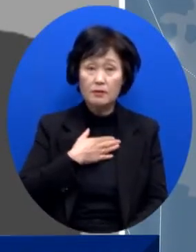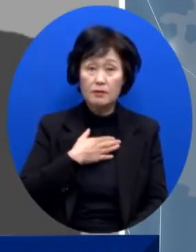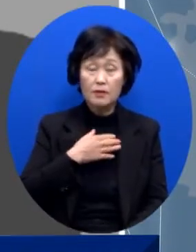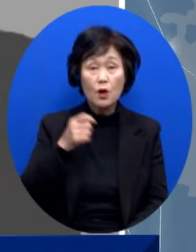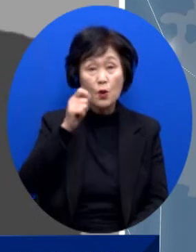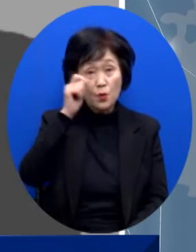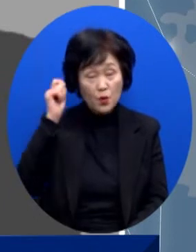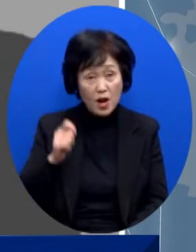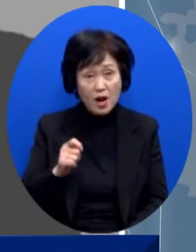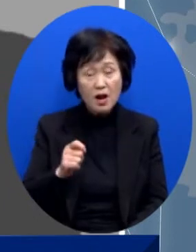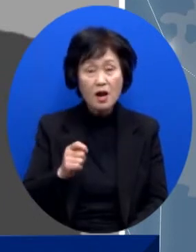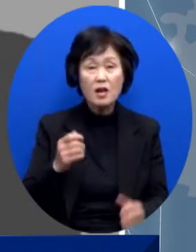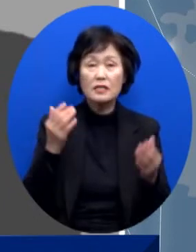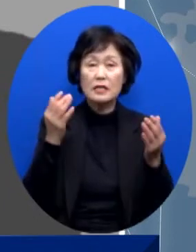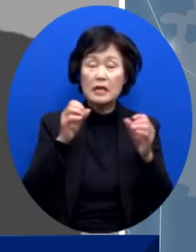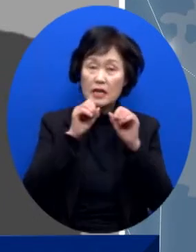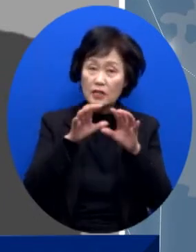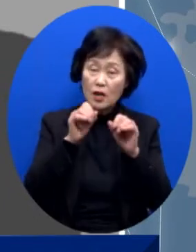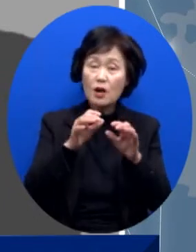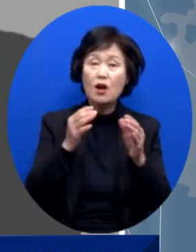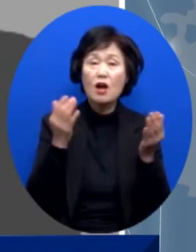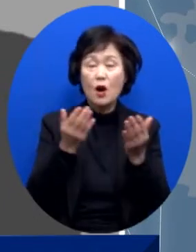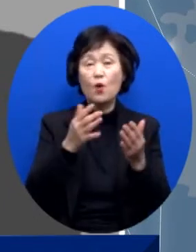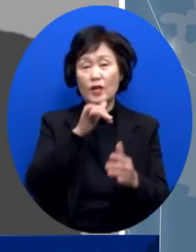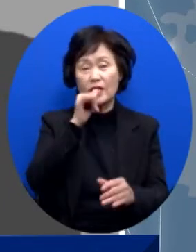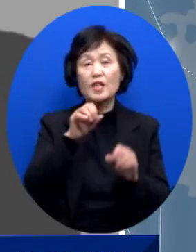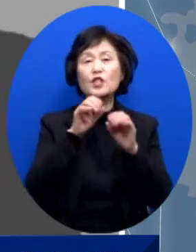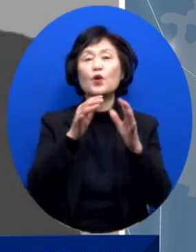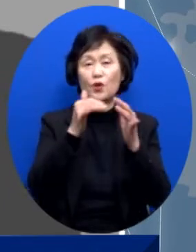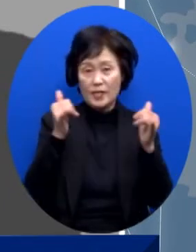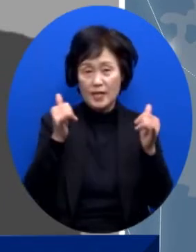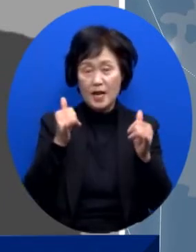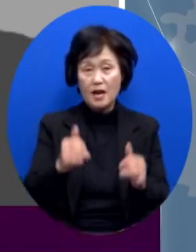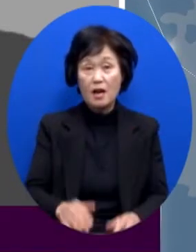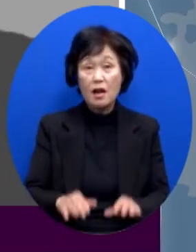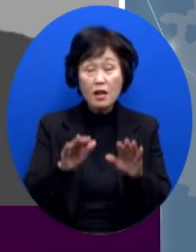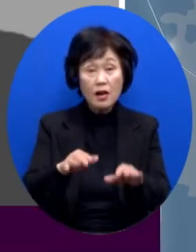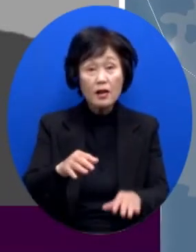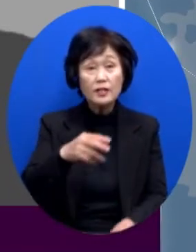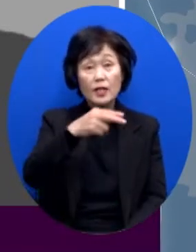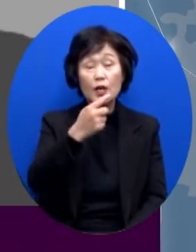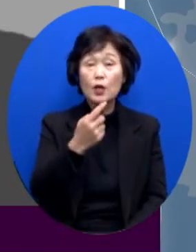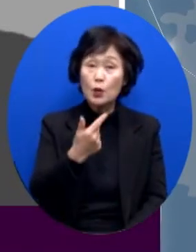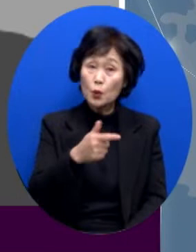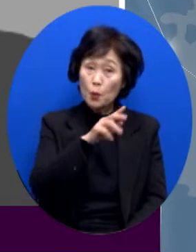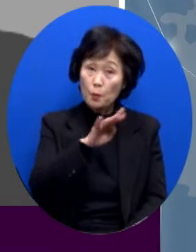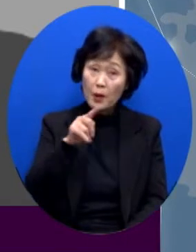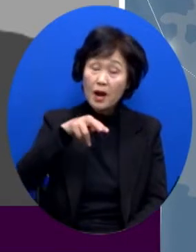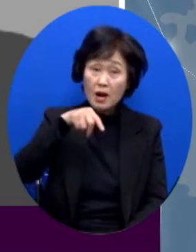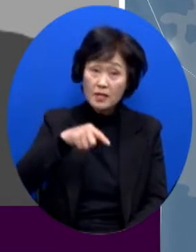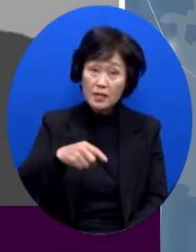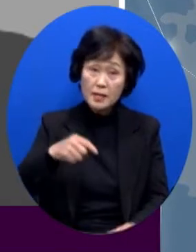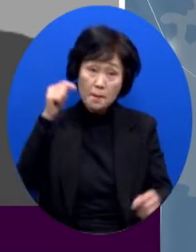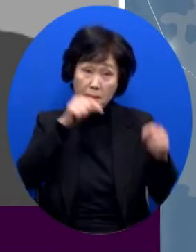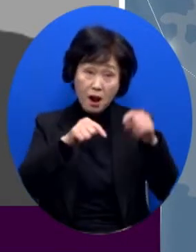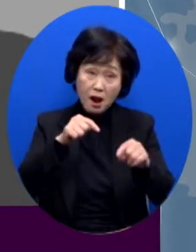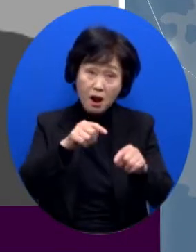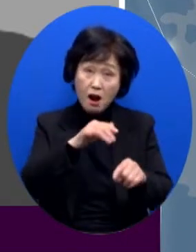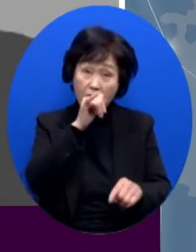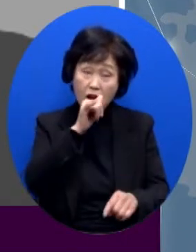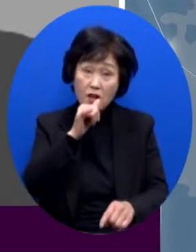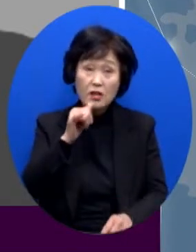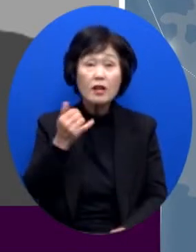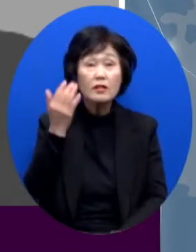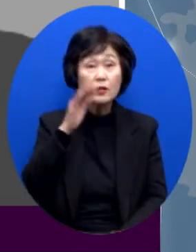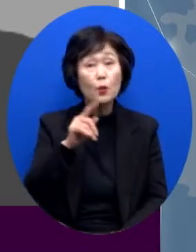가나에서 생각하고 있나 전경입니다 4 현재 돈 발 3에서 폭격이 벌어지고 있다고 들었습니다 현재 상황 어떤가요